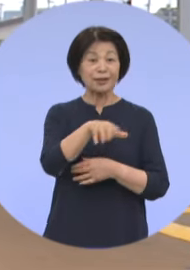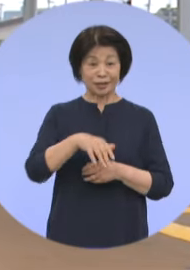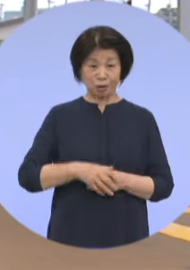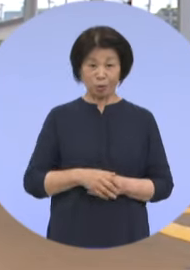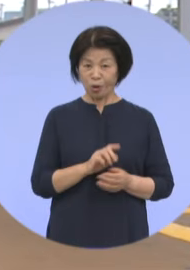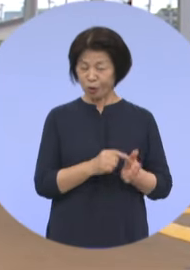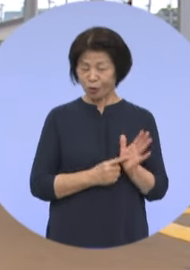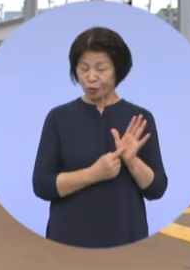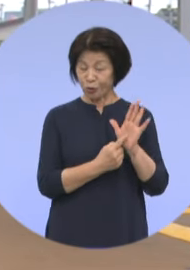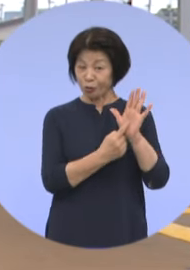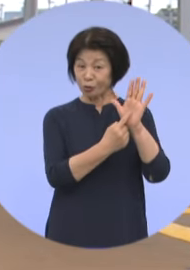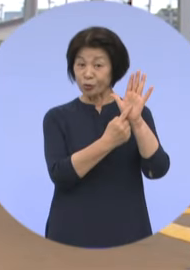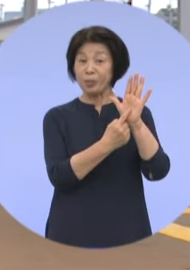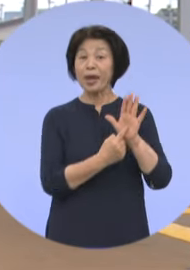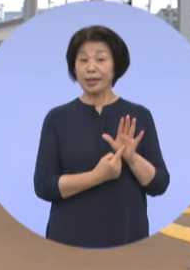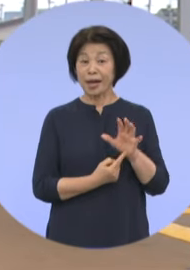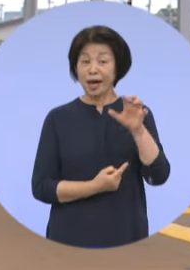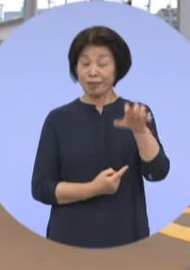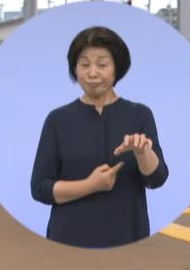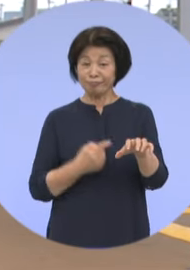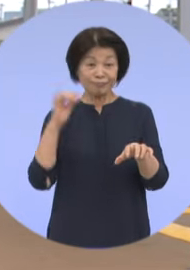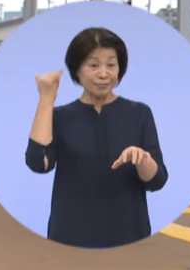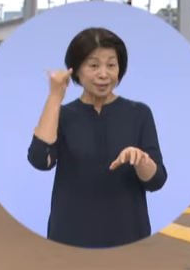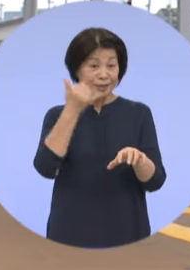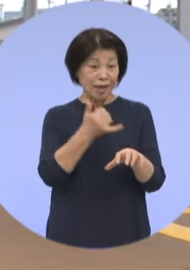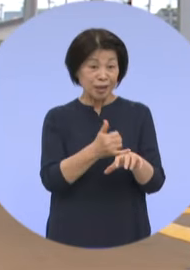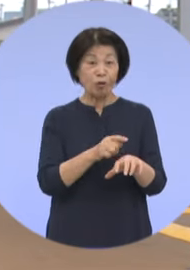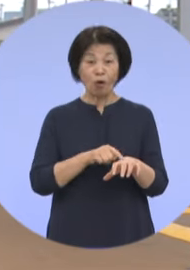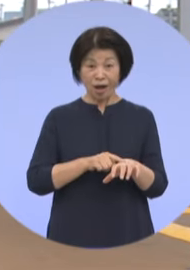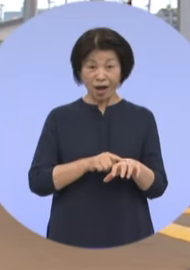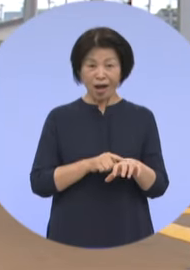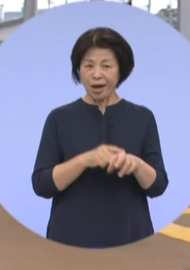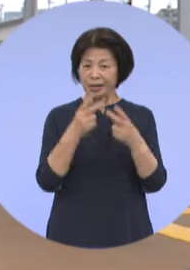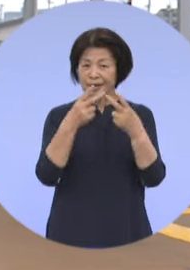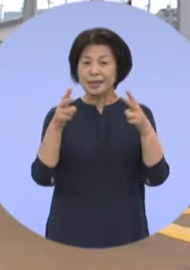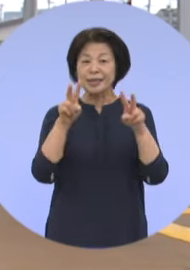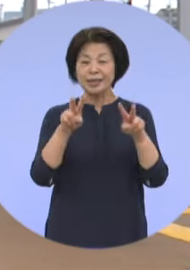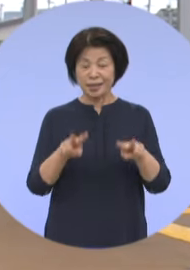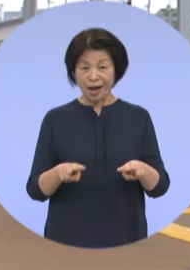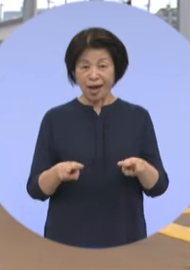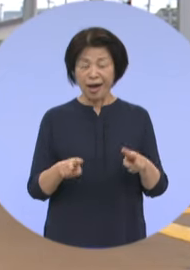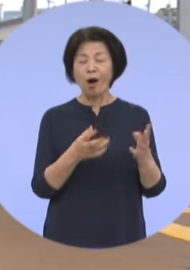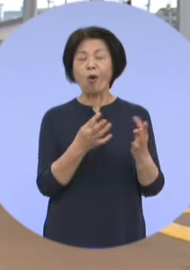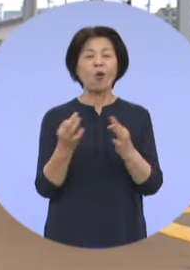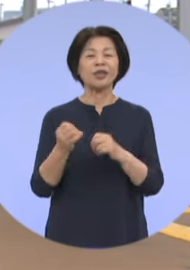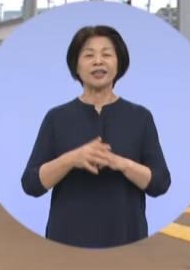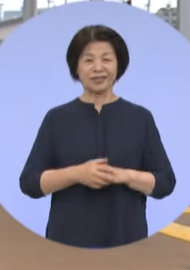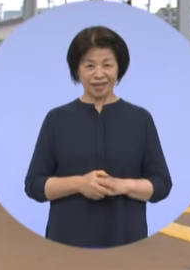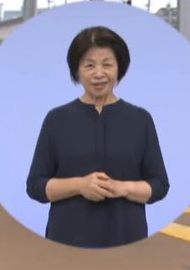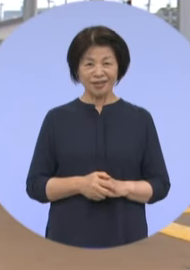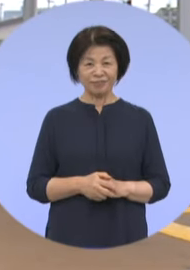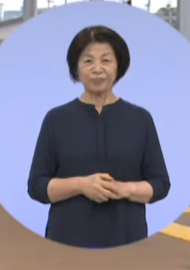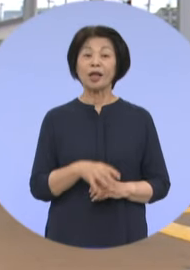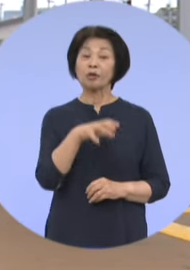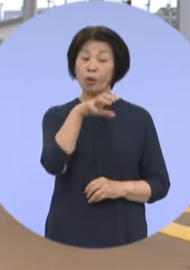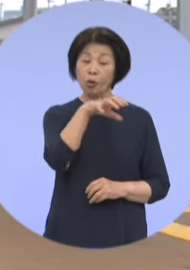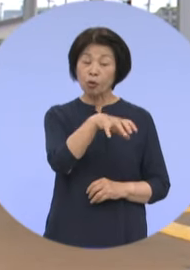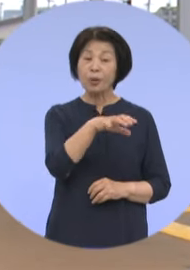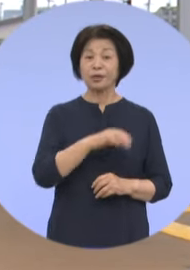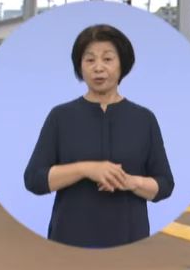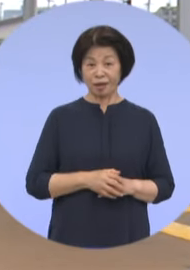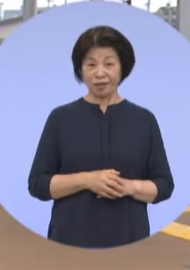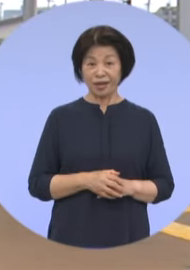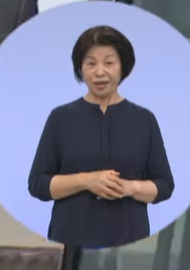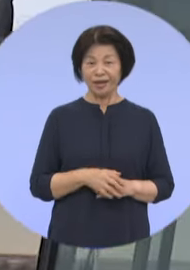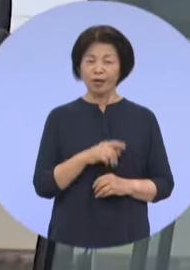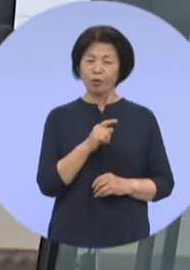な史跡とか神社があるんですよね。そんなことをところにですね、ぜ